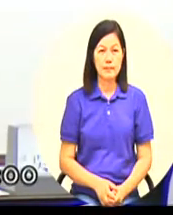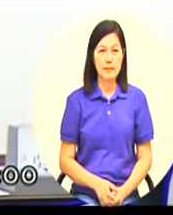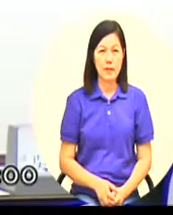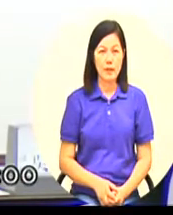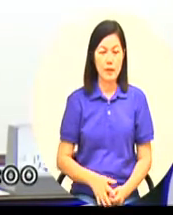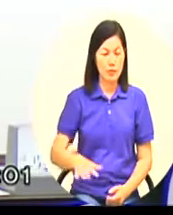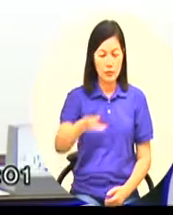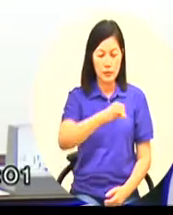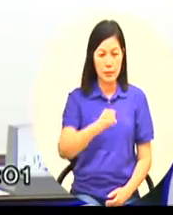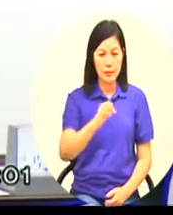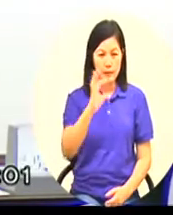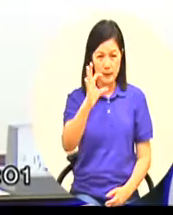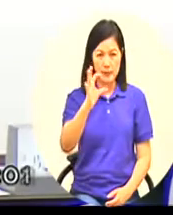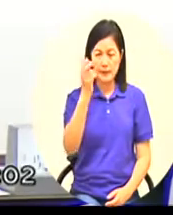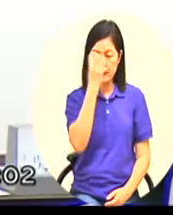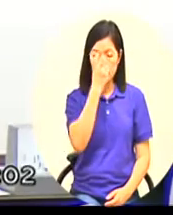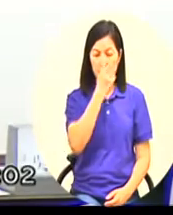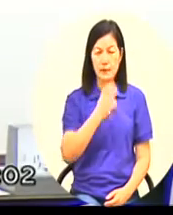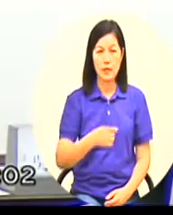面性验尿，